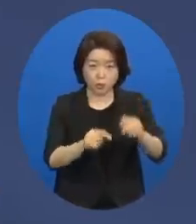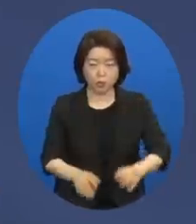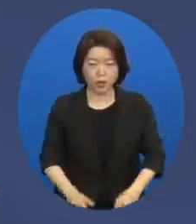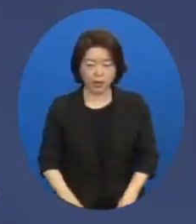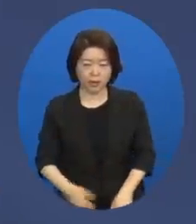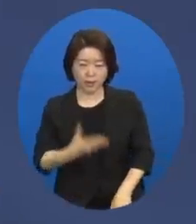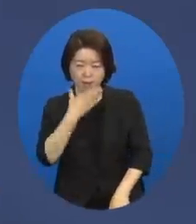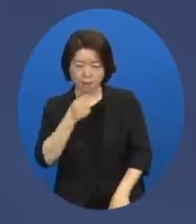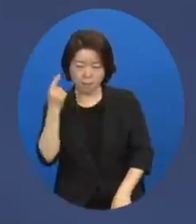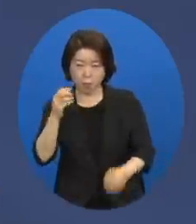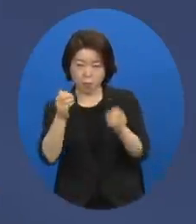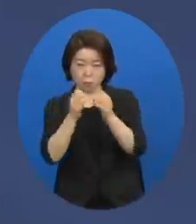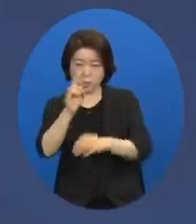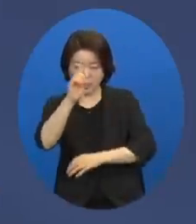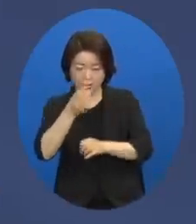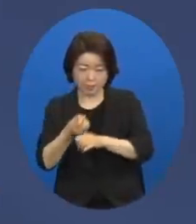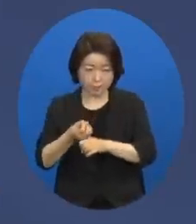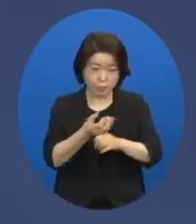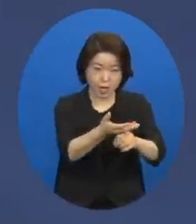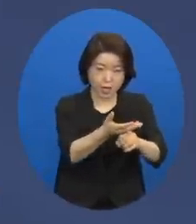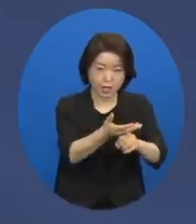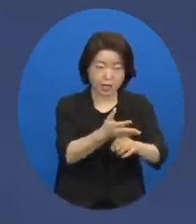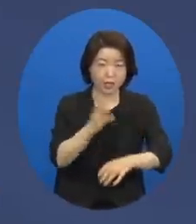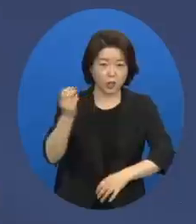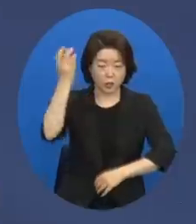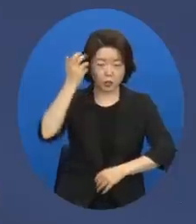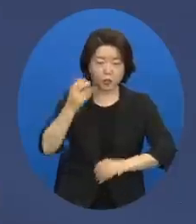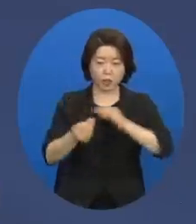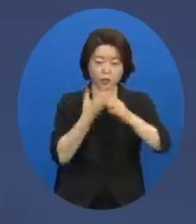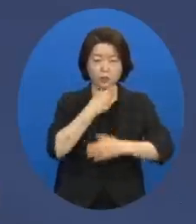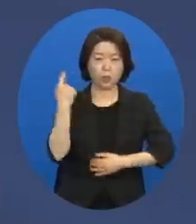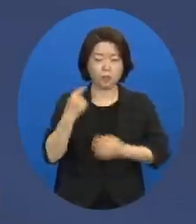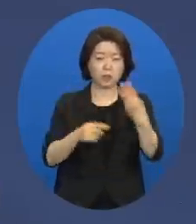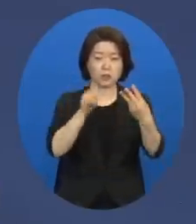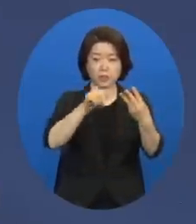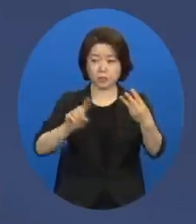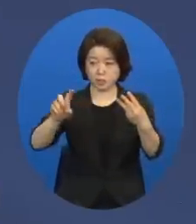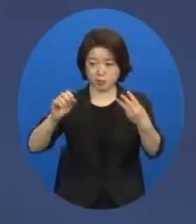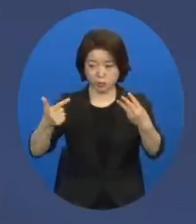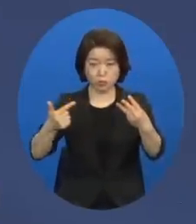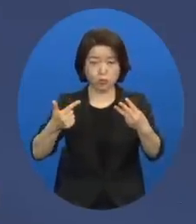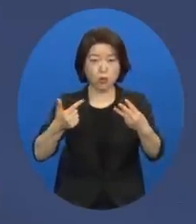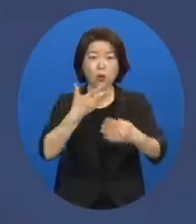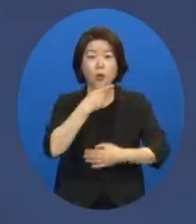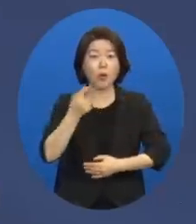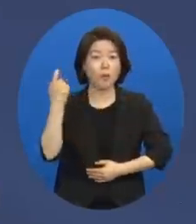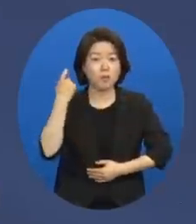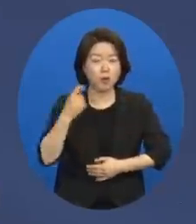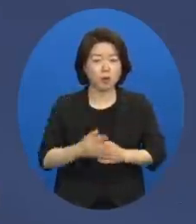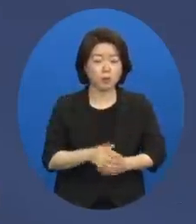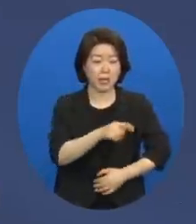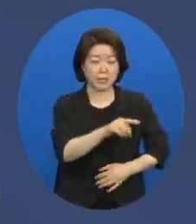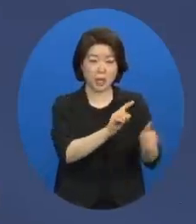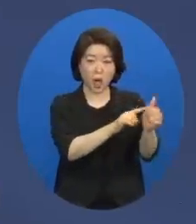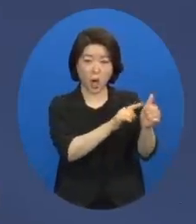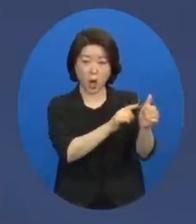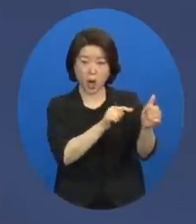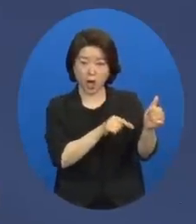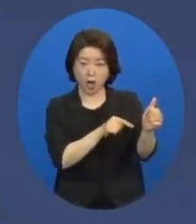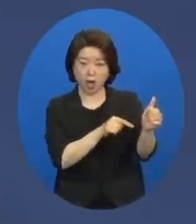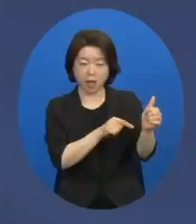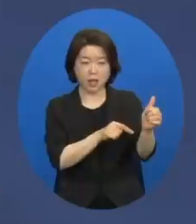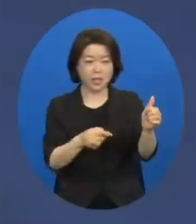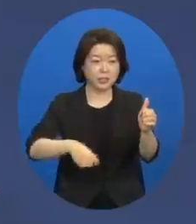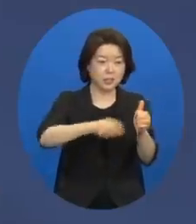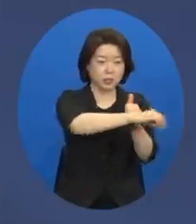전해진 복음이 성령께서 요한복음 3장 16절의 복음이 그 시티스와 함께한 일곱